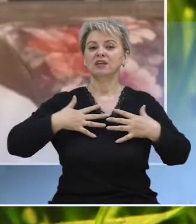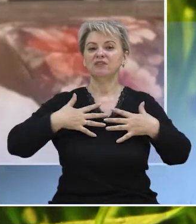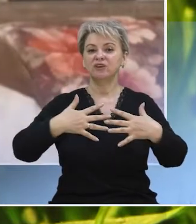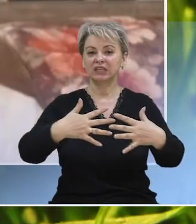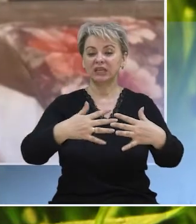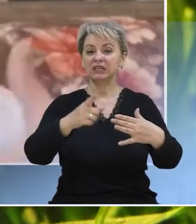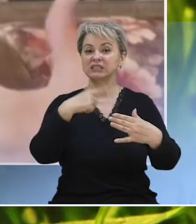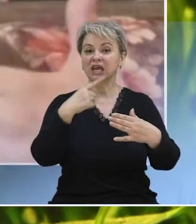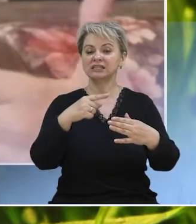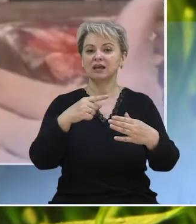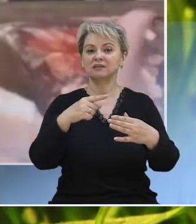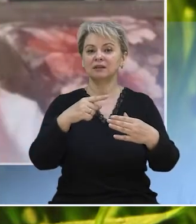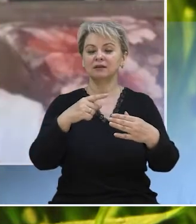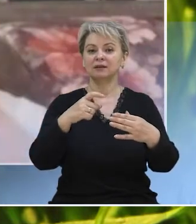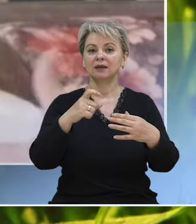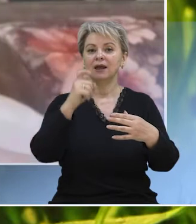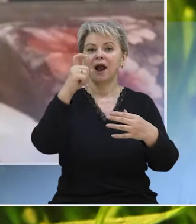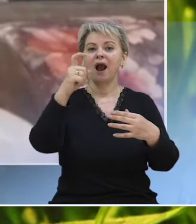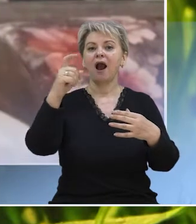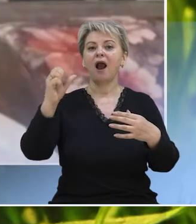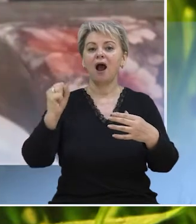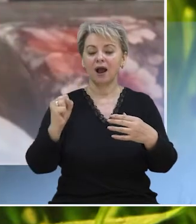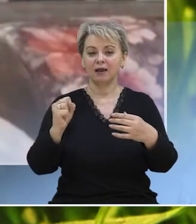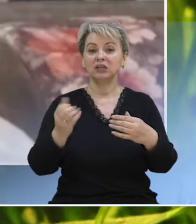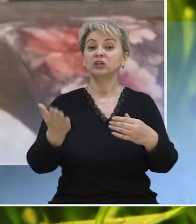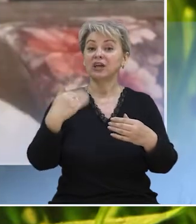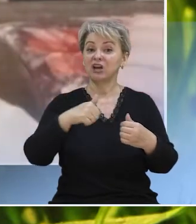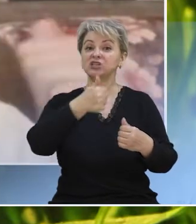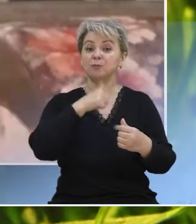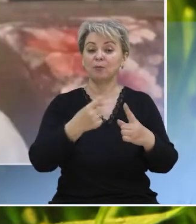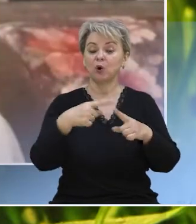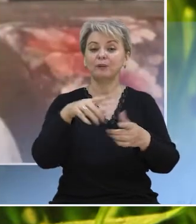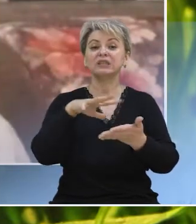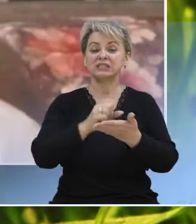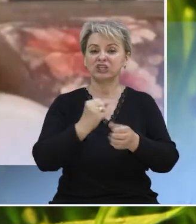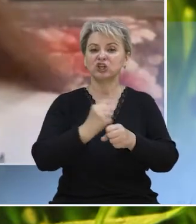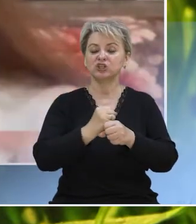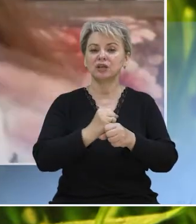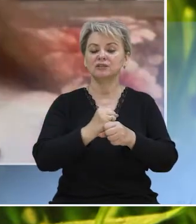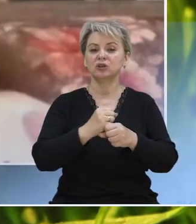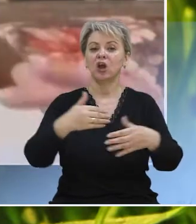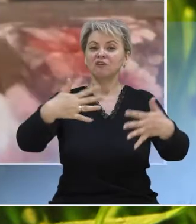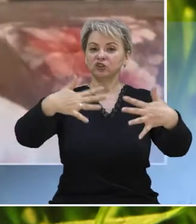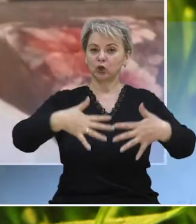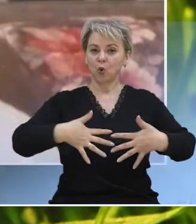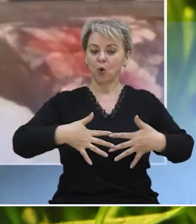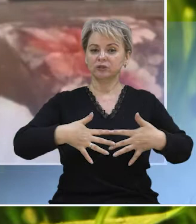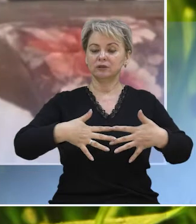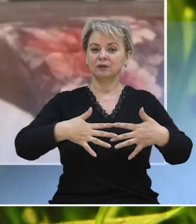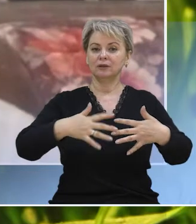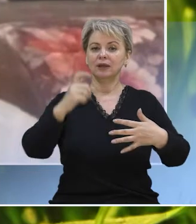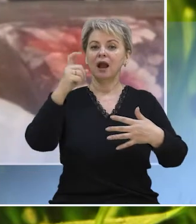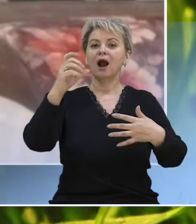на выдохе произнести протяжно «Ха». Давайте попробуем это сделать. Итак, вдох в